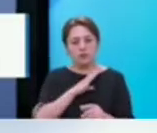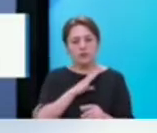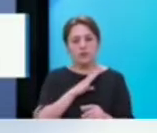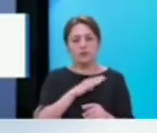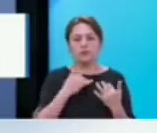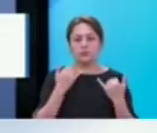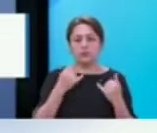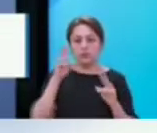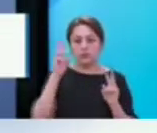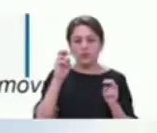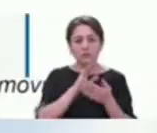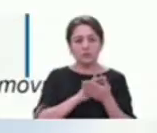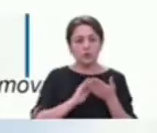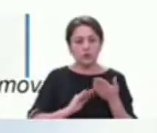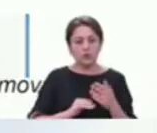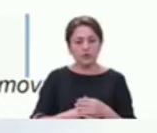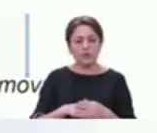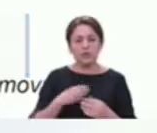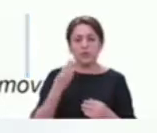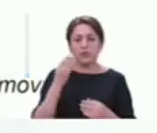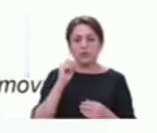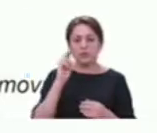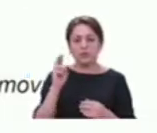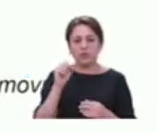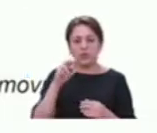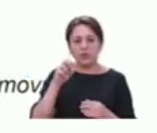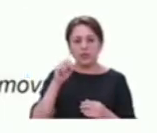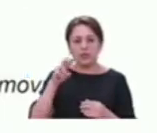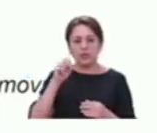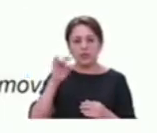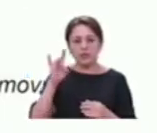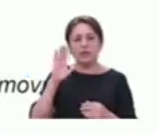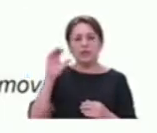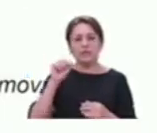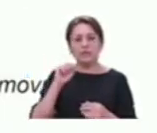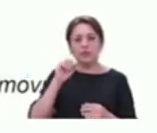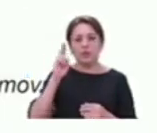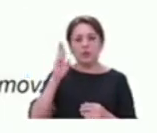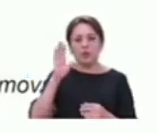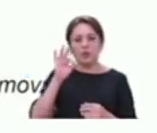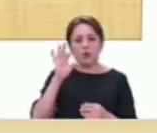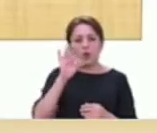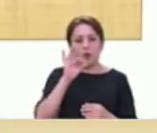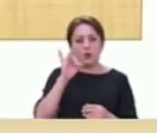bo'lsangiz, bugungi mavzuni yozib oling. Shkalalar va koordinatalar.